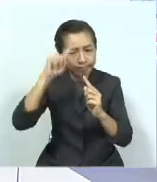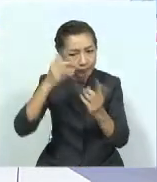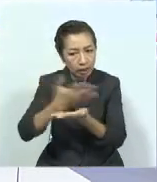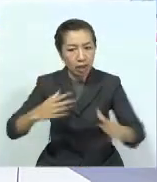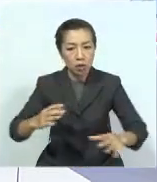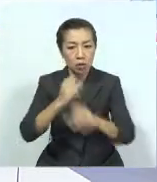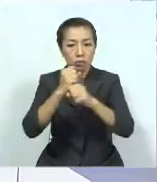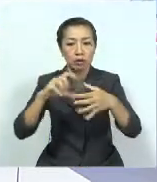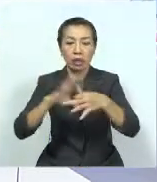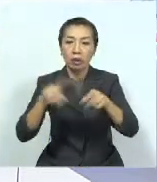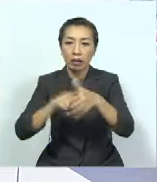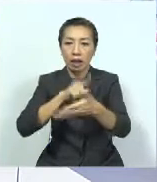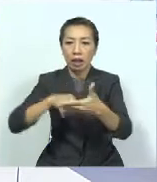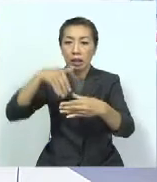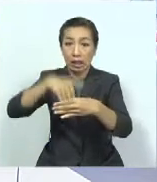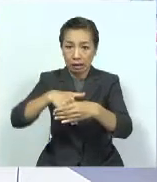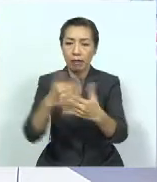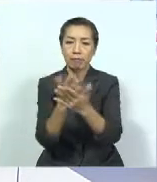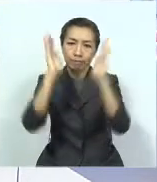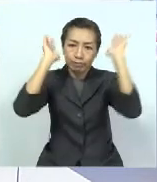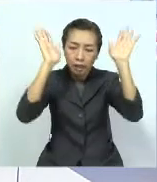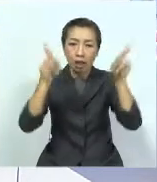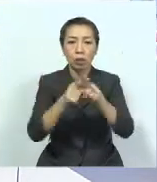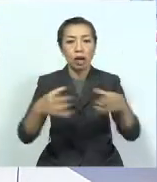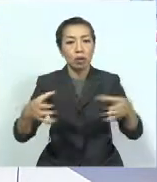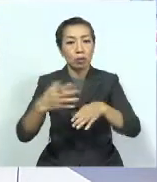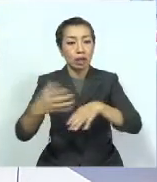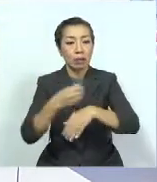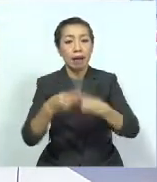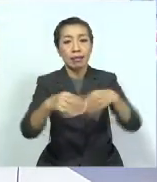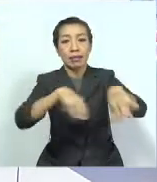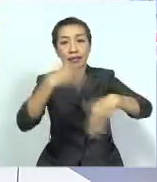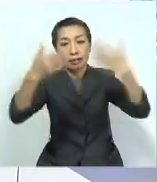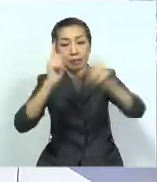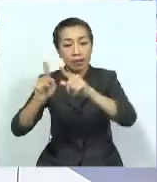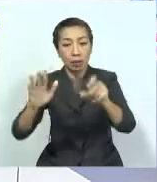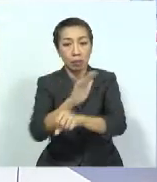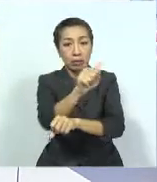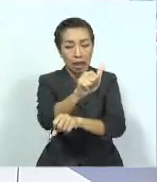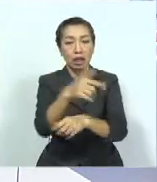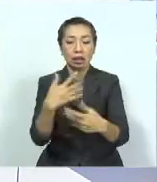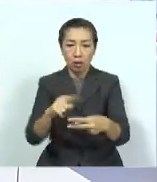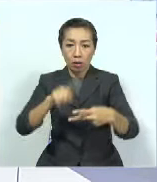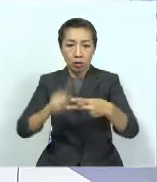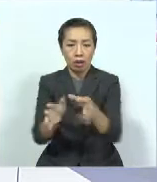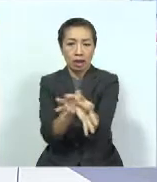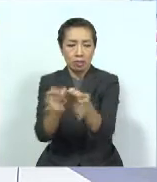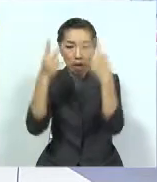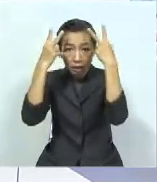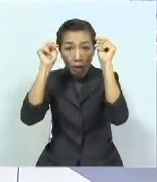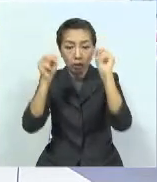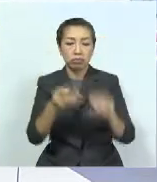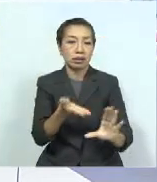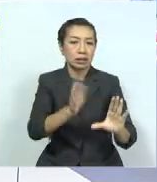ปเรื่องการหาเสียงเลือกตั้งและปลดล็อกทางการเมืองพร้อมกับชี้แจงที่นายกรัฐมนตรีไม่สังกัดพรรคการเมืองค่ะแต่ว่ายังสาม